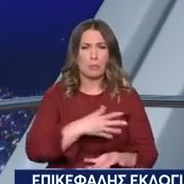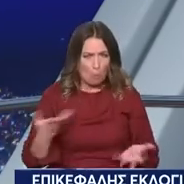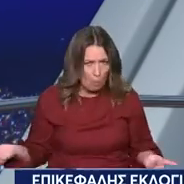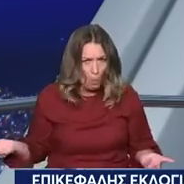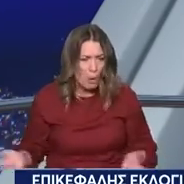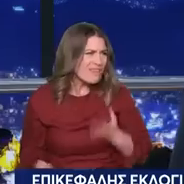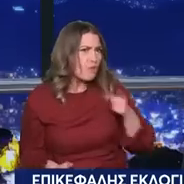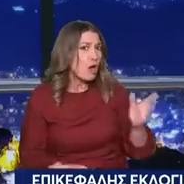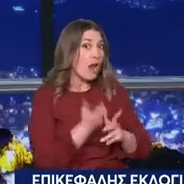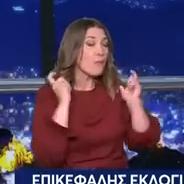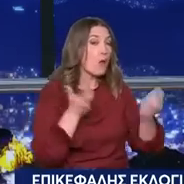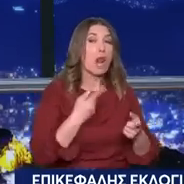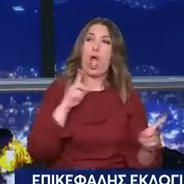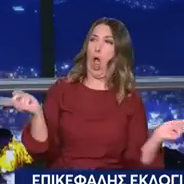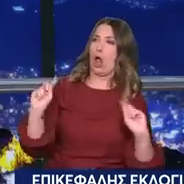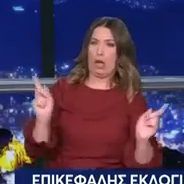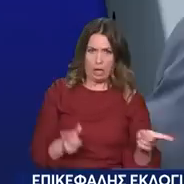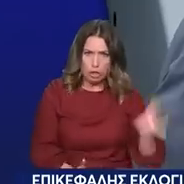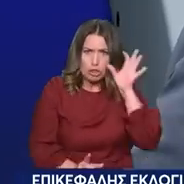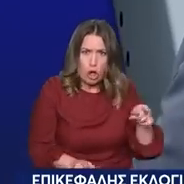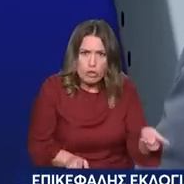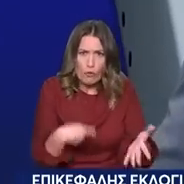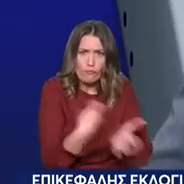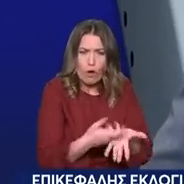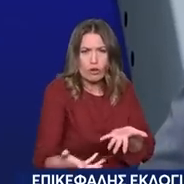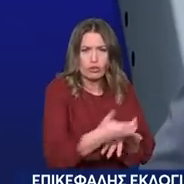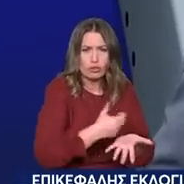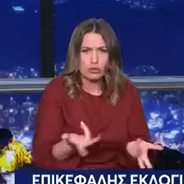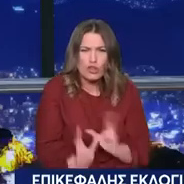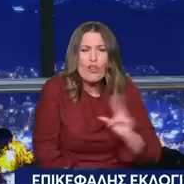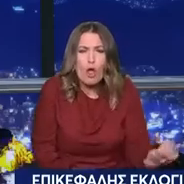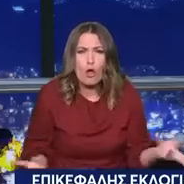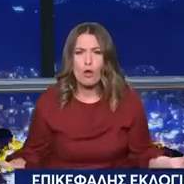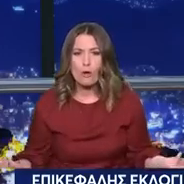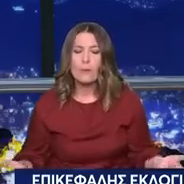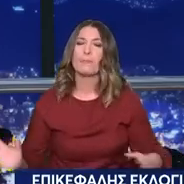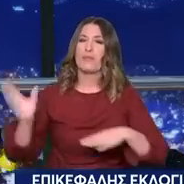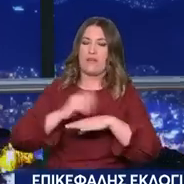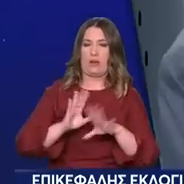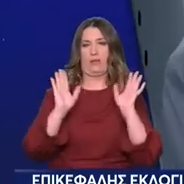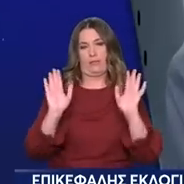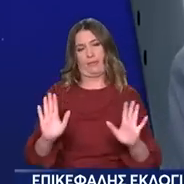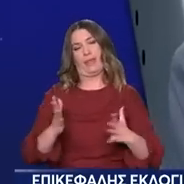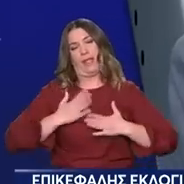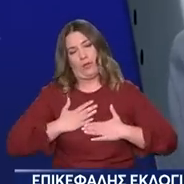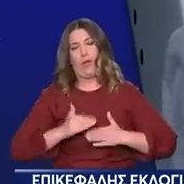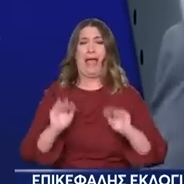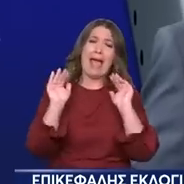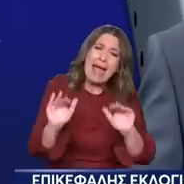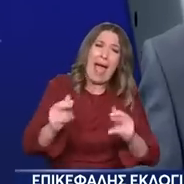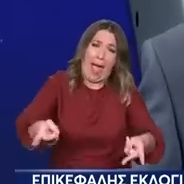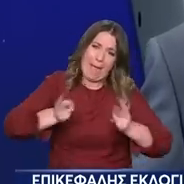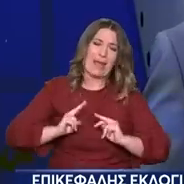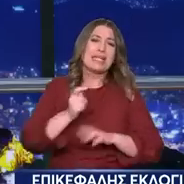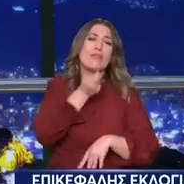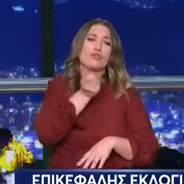Δημοκρατία αυτή τη στιγμή ότι δεν. Το ακούω το ερώτημα. Απλώς θέλω να πω το εξής. Η κουβέντα μας γίνεται να θέτω εγώ ερωτήματα και εσείς να μου δίνετε απαντήσεις. Επειδή έθεσα εγώ